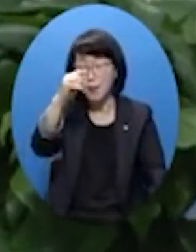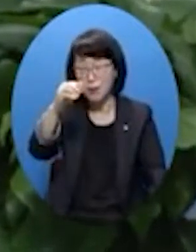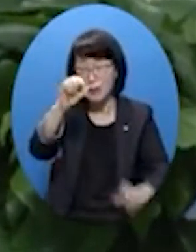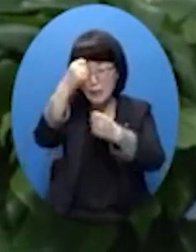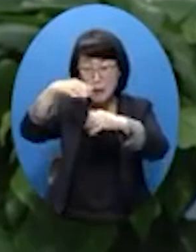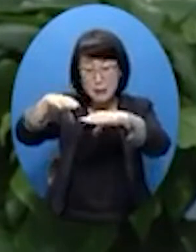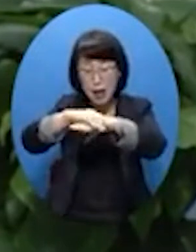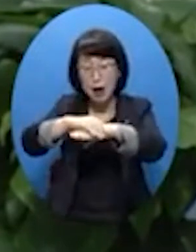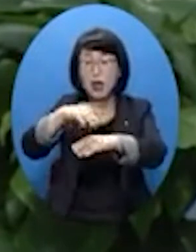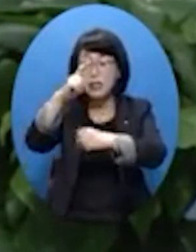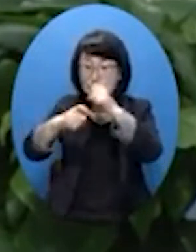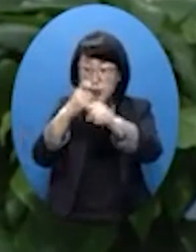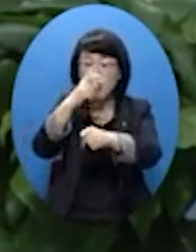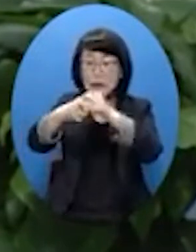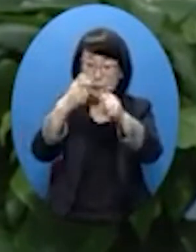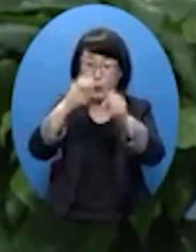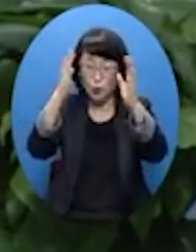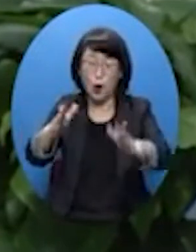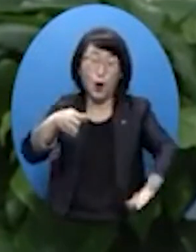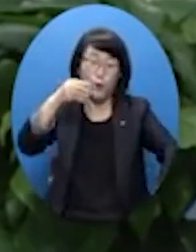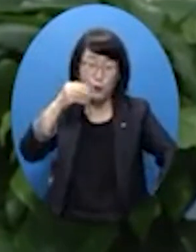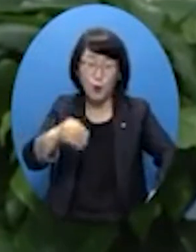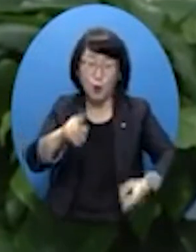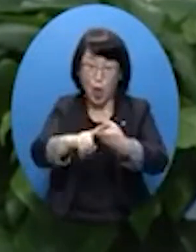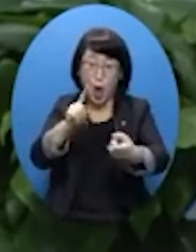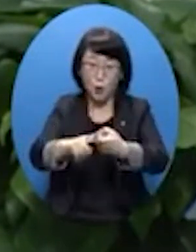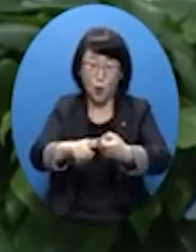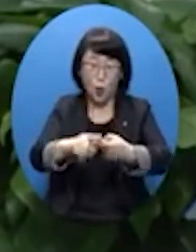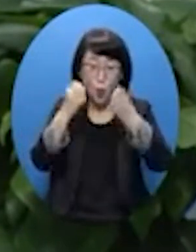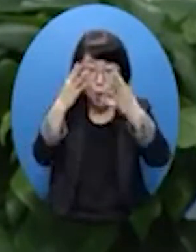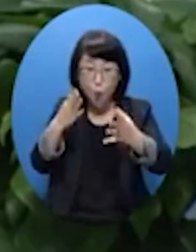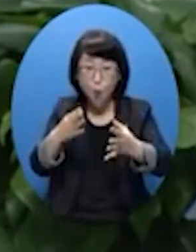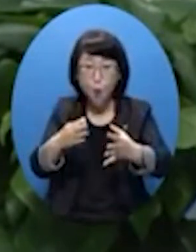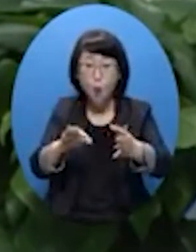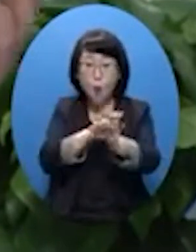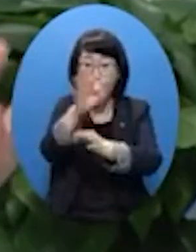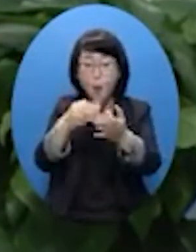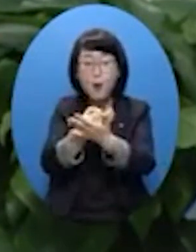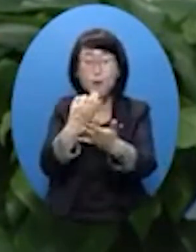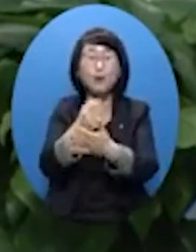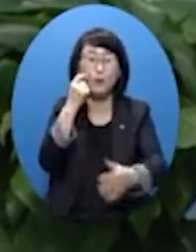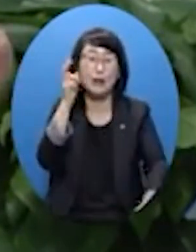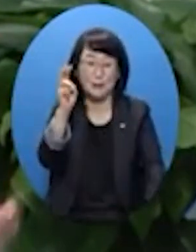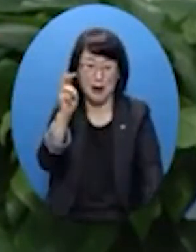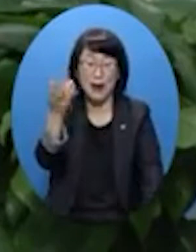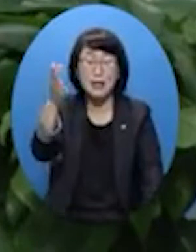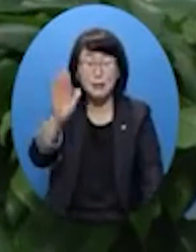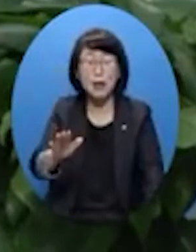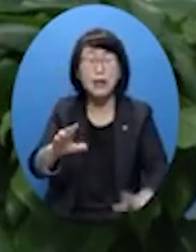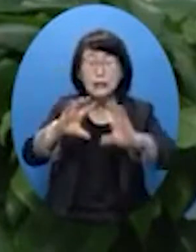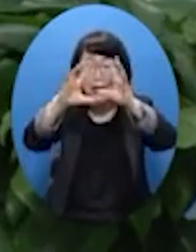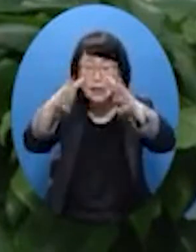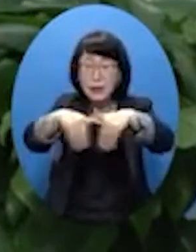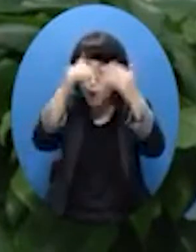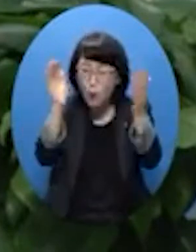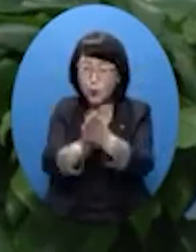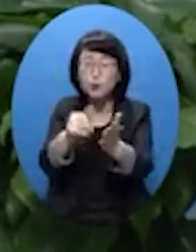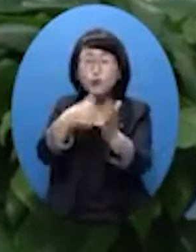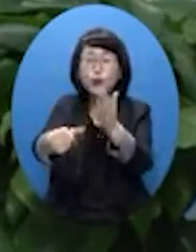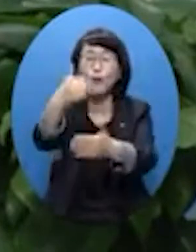년이 심연에 내 도심 마리안 다르면 그게 경제 가도록 하겠습니까 그리고 이상 모드로서 딱딱 닳아 없어지게 되었습니다 그런데